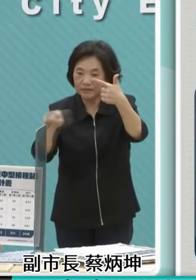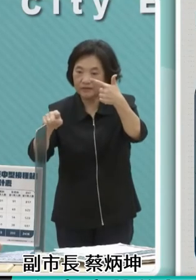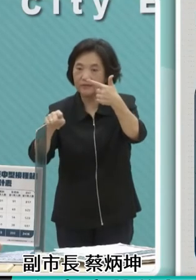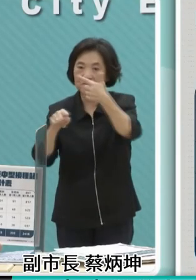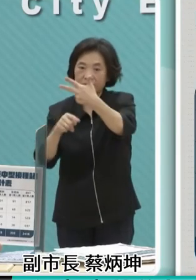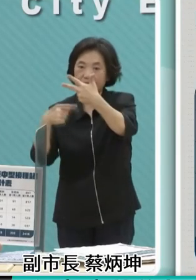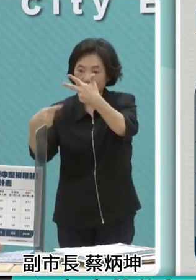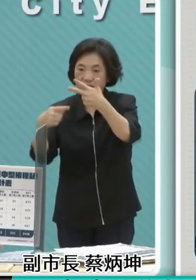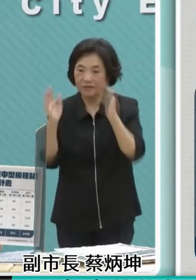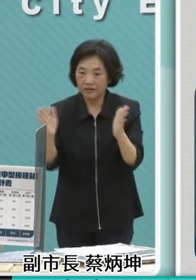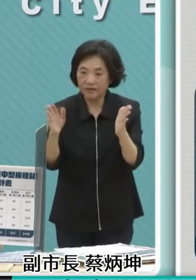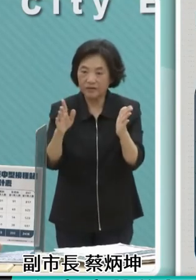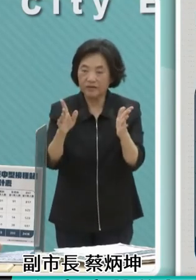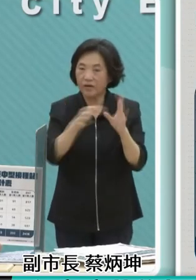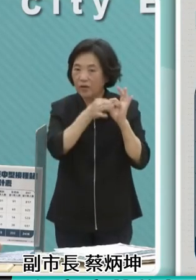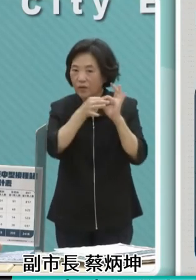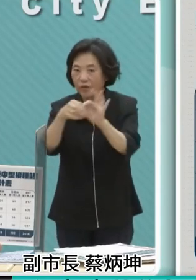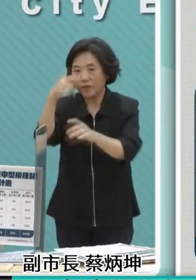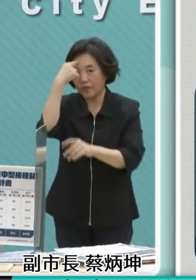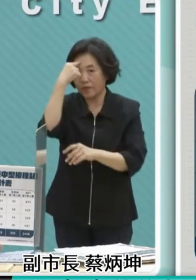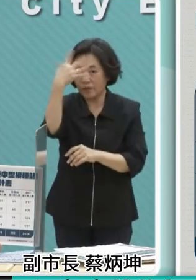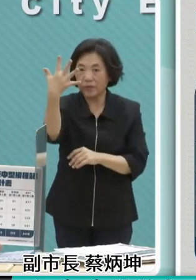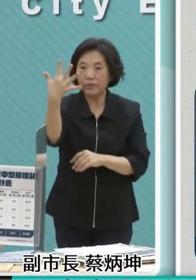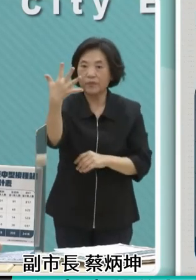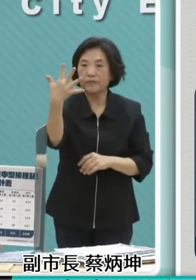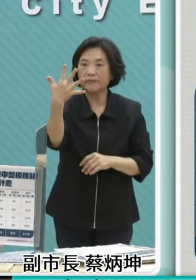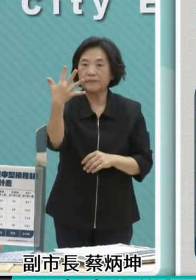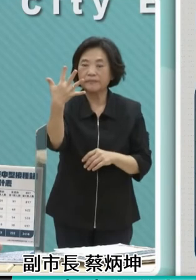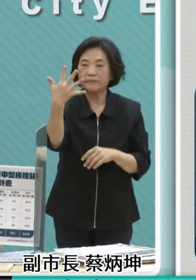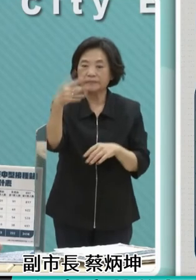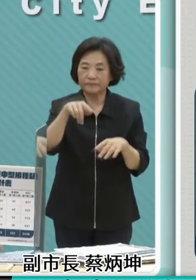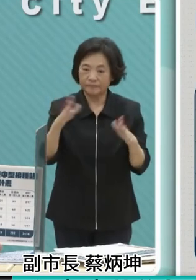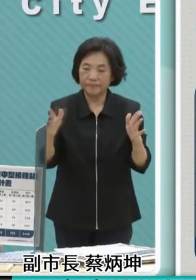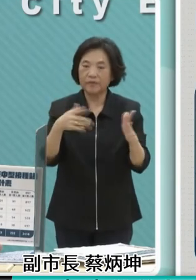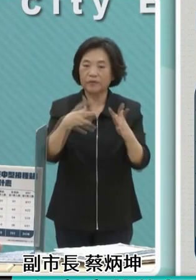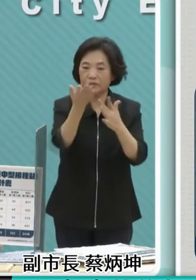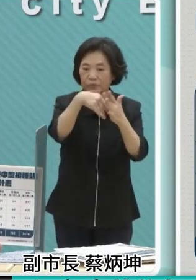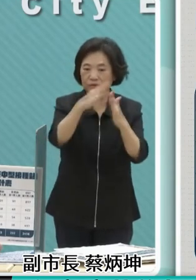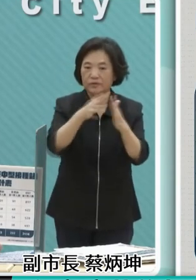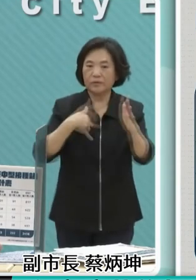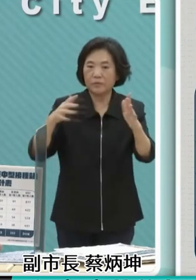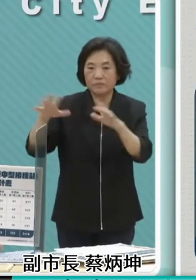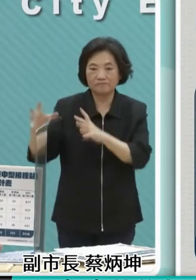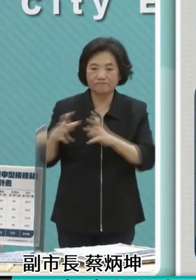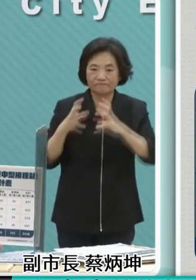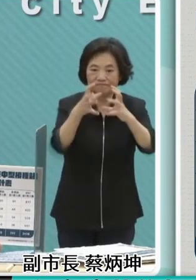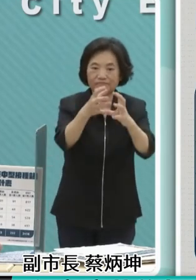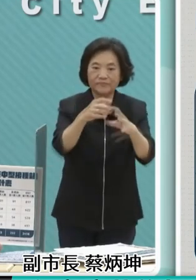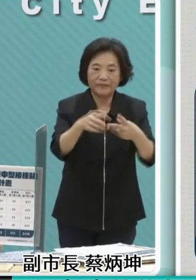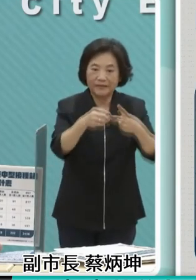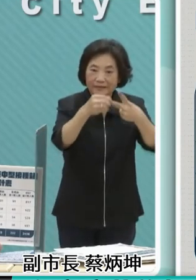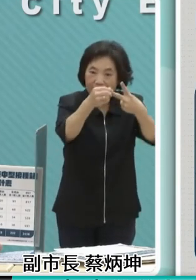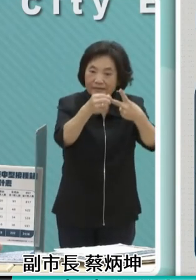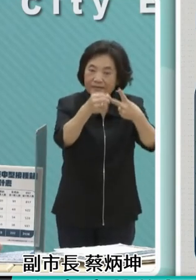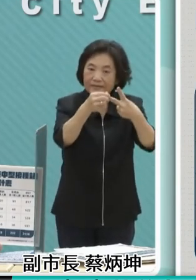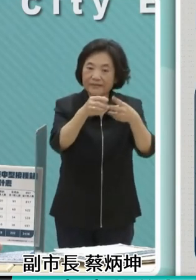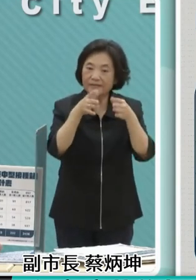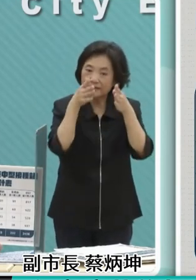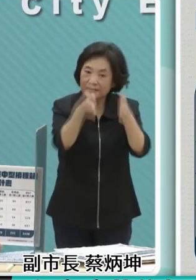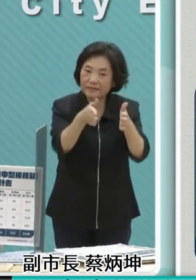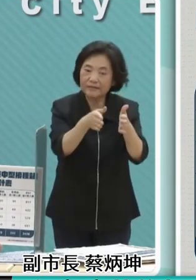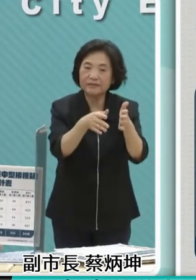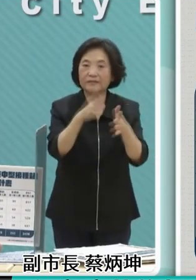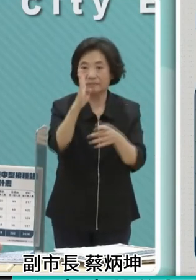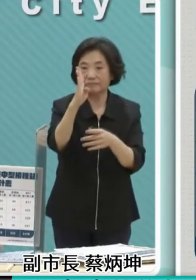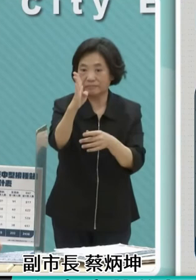6月27到7月1号，连续有5天的时间，我们要进校园做第二剂，针对